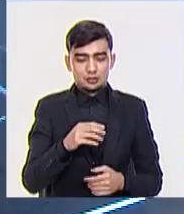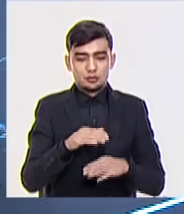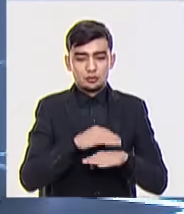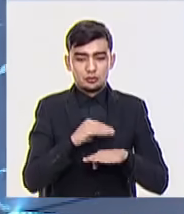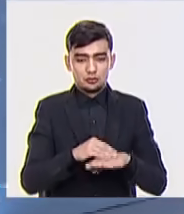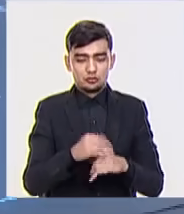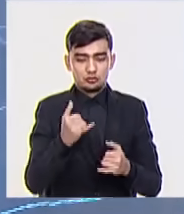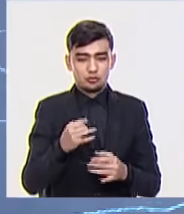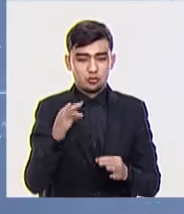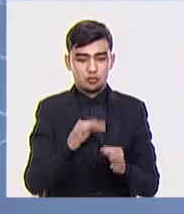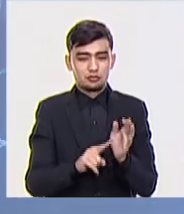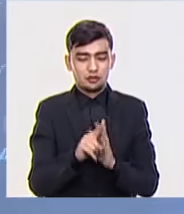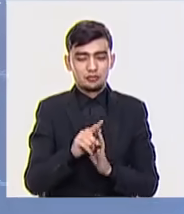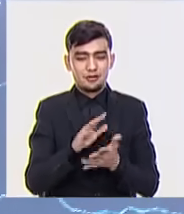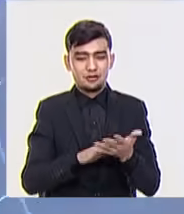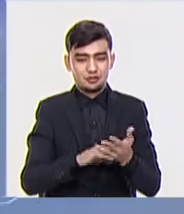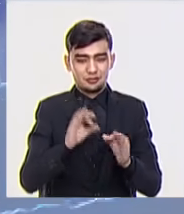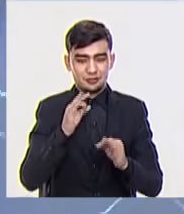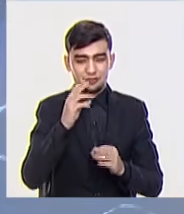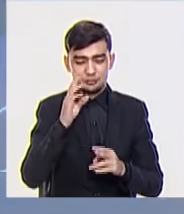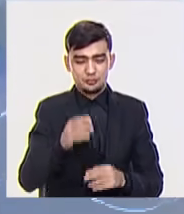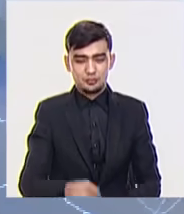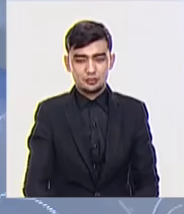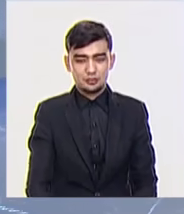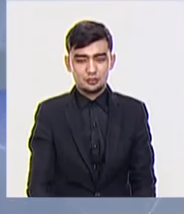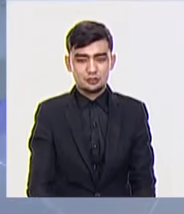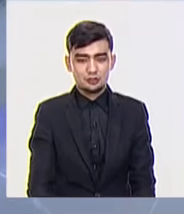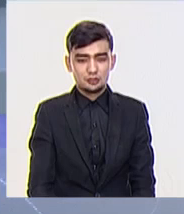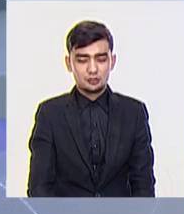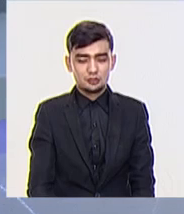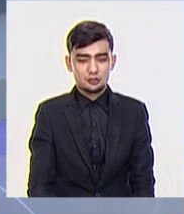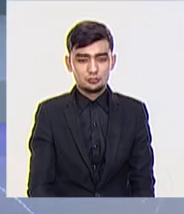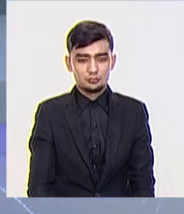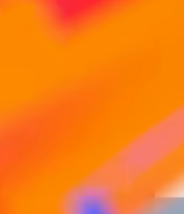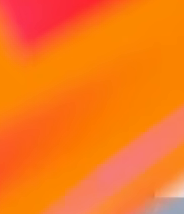Ассаламу алейкум, апта ортасындағы ақпараттар легімен таныс болыңыздар.